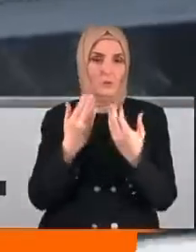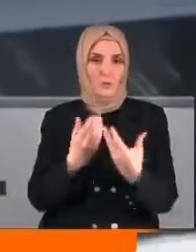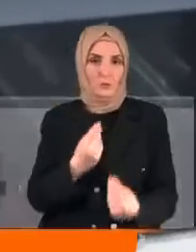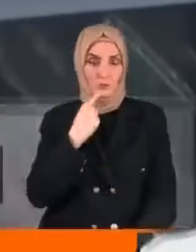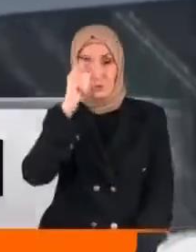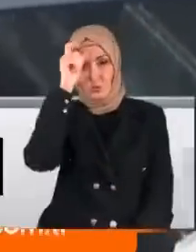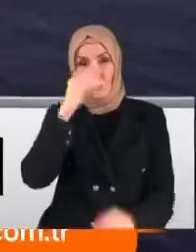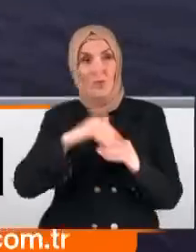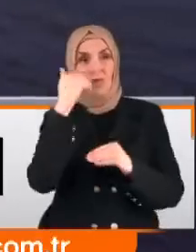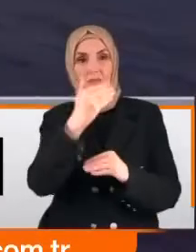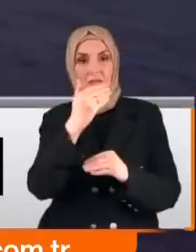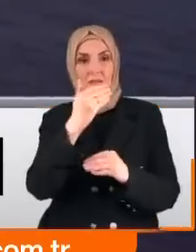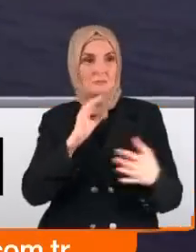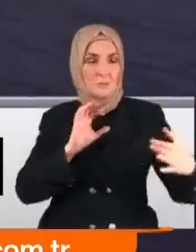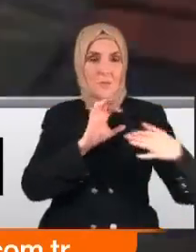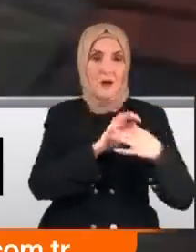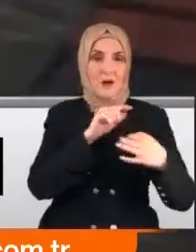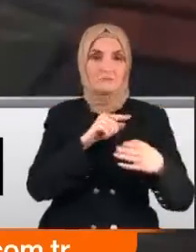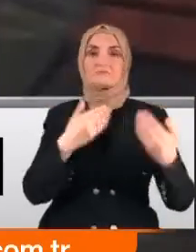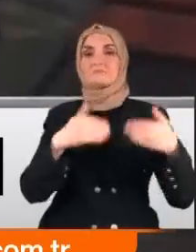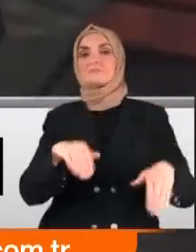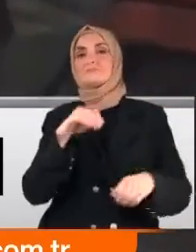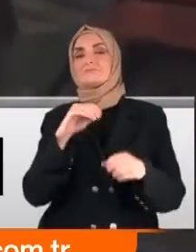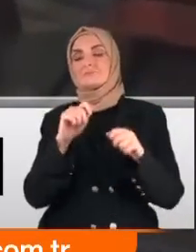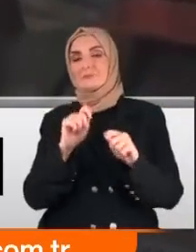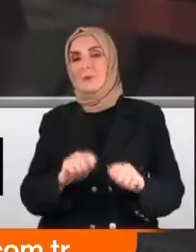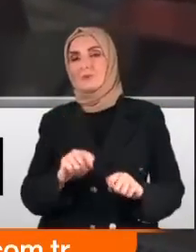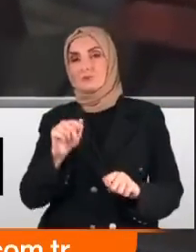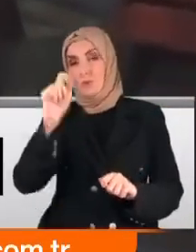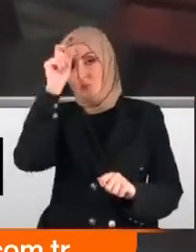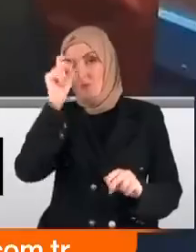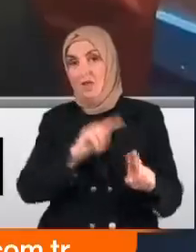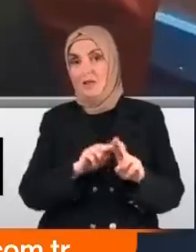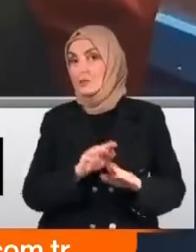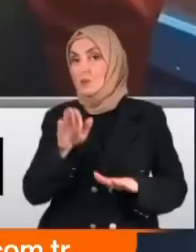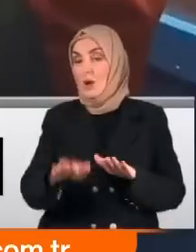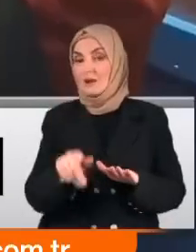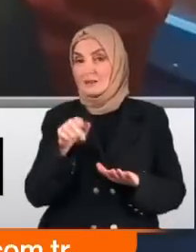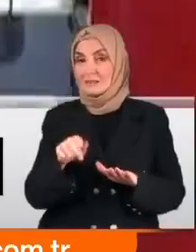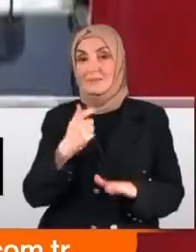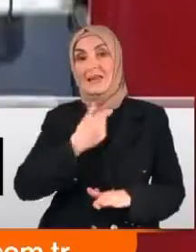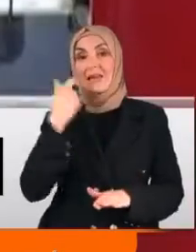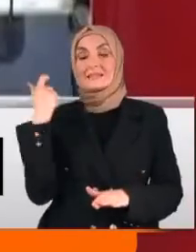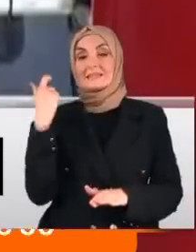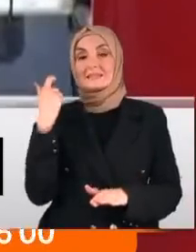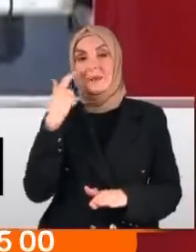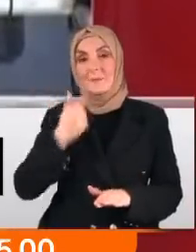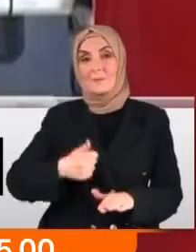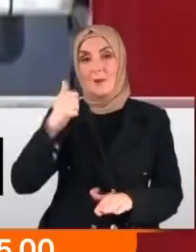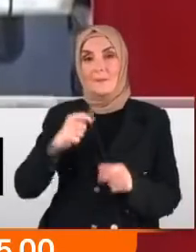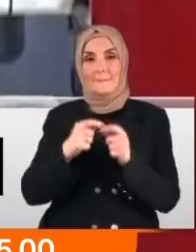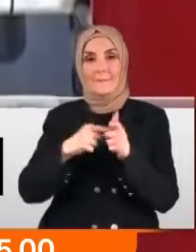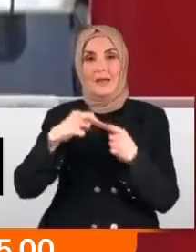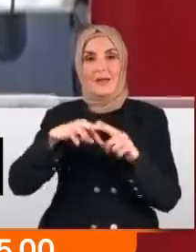erdirecek dev enerji hamlesi, dönemin Enerji ve Tabii Kaynaklar Bakanı Berat Albayrak'ın sondaj gemilerini filoya